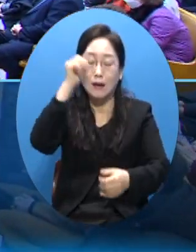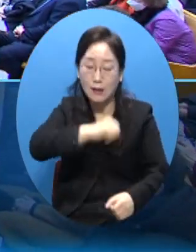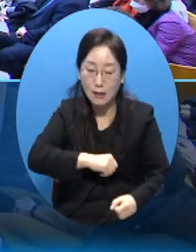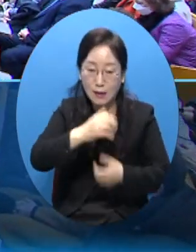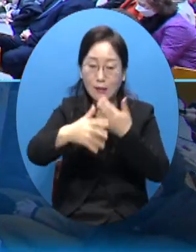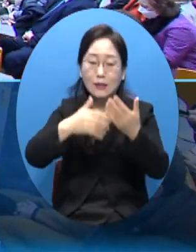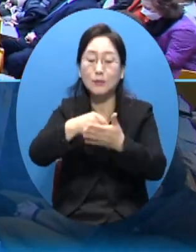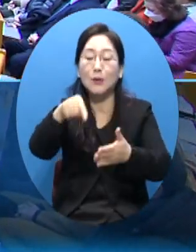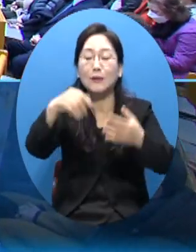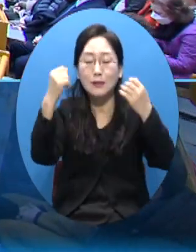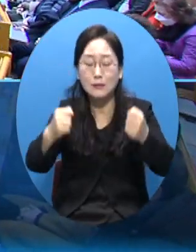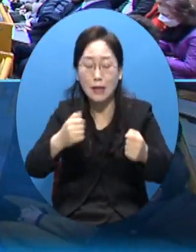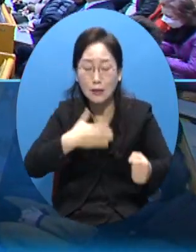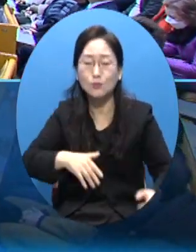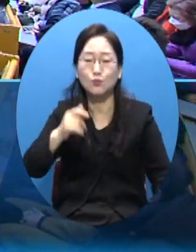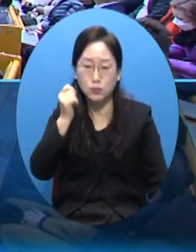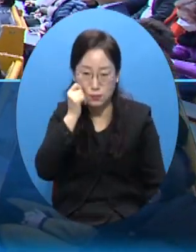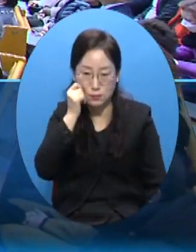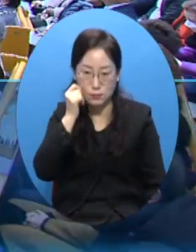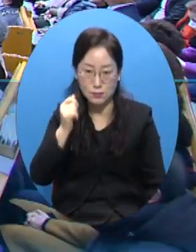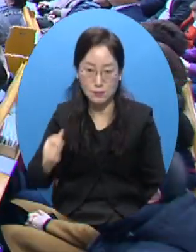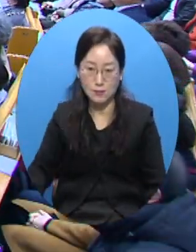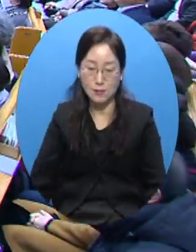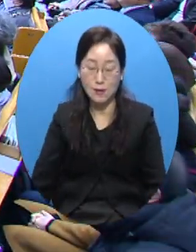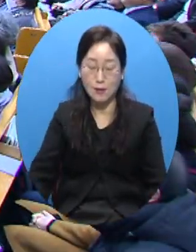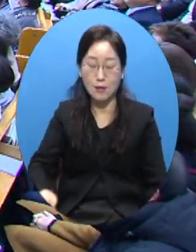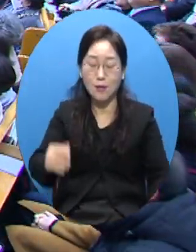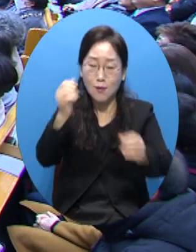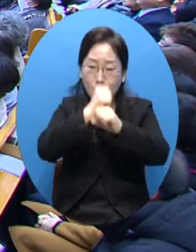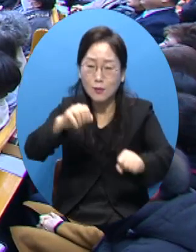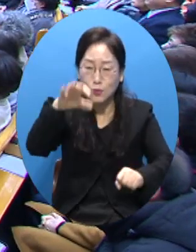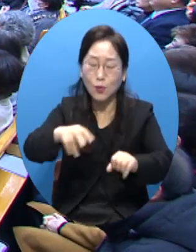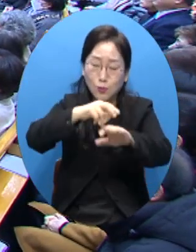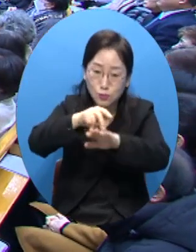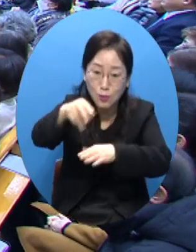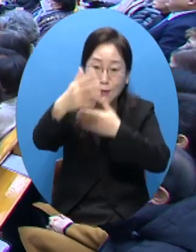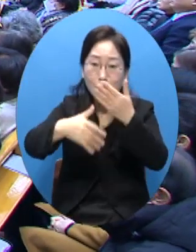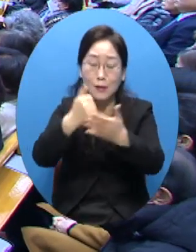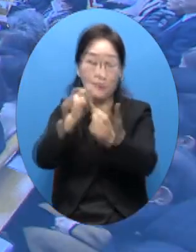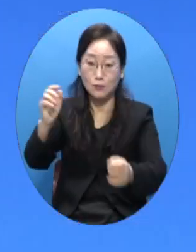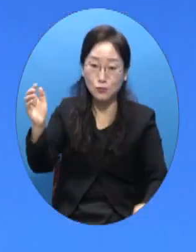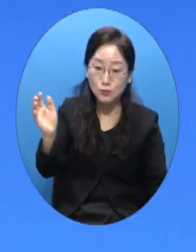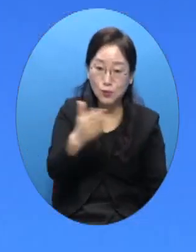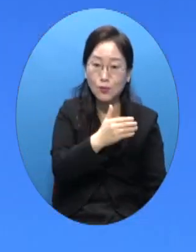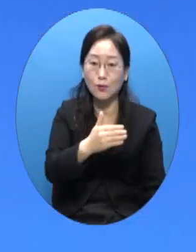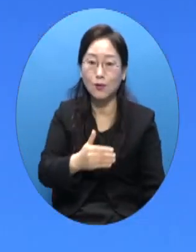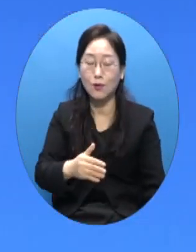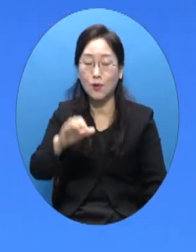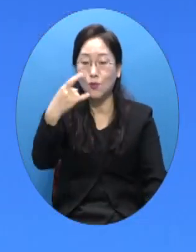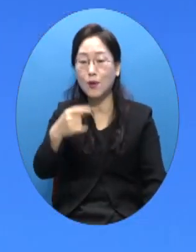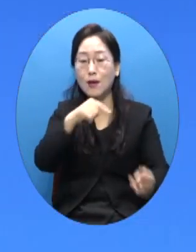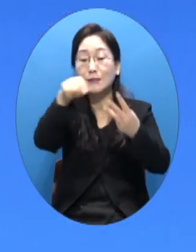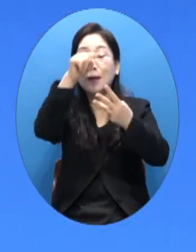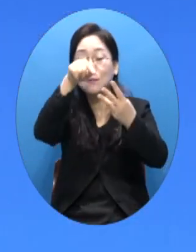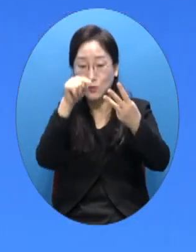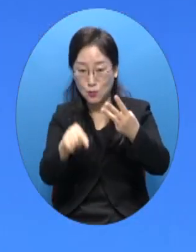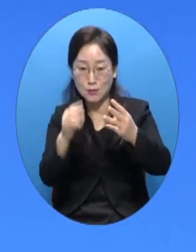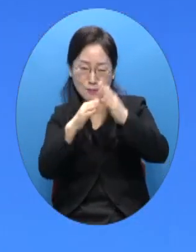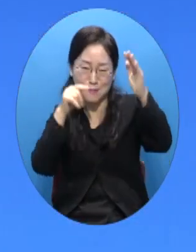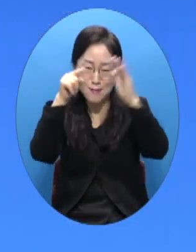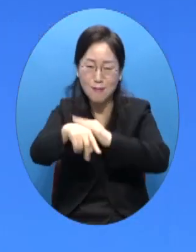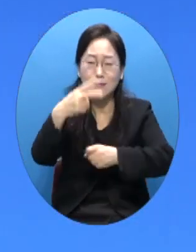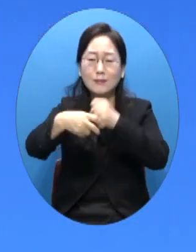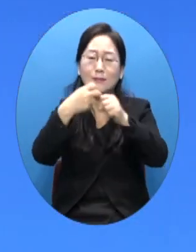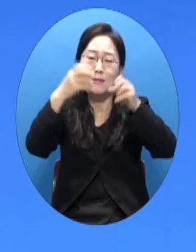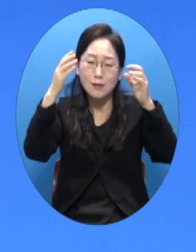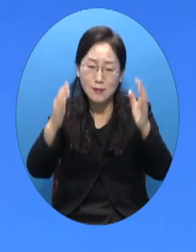못하였도다 성경은 말씀합니다 그 광야길에서 하나님을 만난 다음 그가 외담 촌 있는 곳에 가서 20년 동안 말할 수